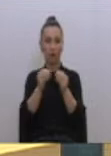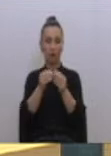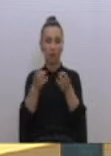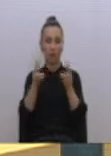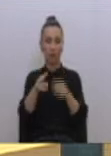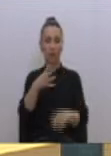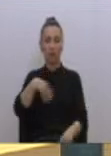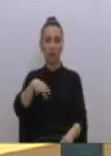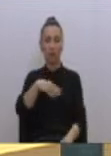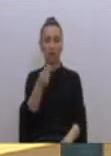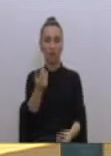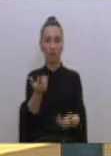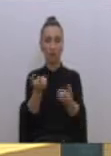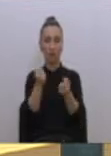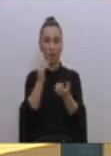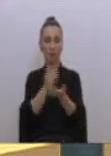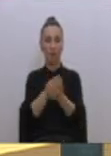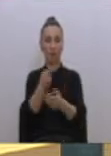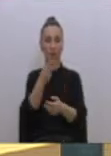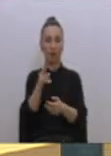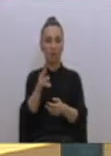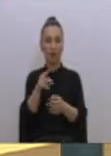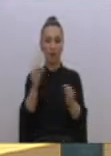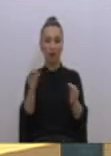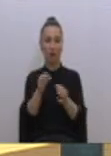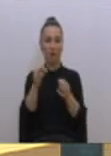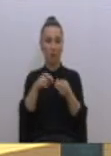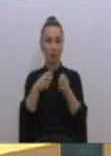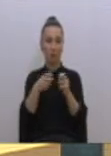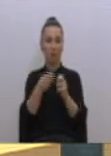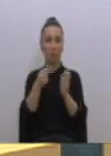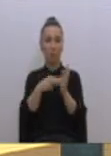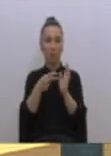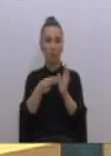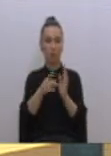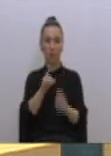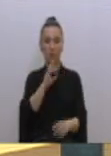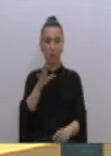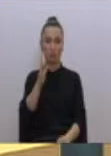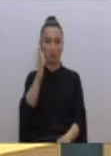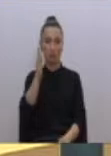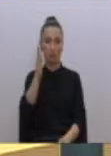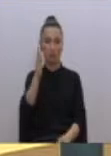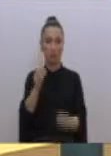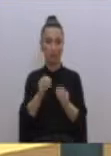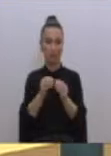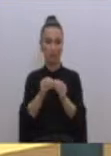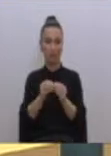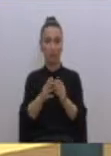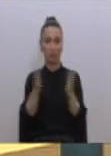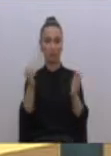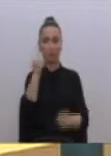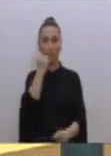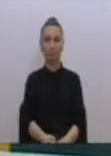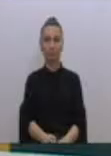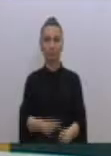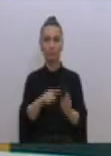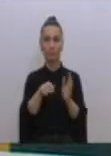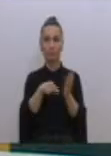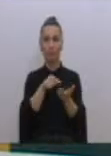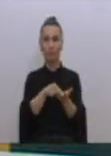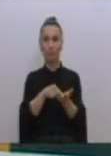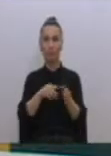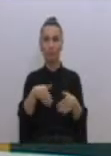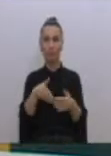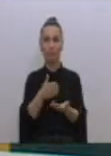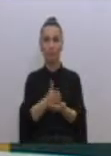ჩვენ ყველა თანხა მიღებული გვაქვს ევროში, არანაირი გავლენა ბიუჯეტზე მომავალში ამ ცვლილებას არ ექნება. დიდი მადლობა.